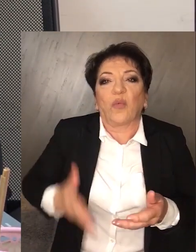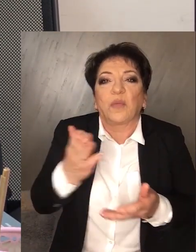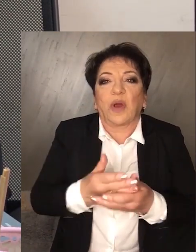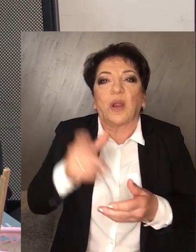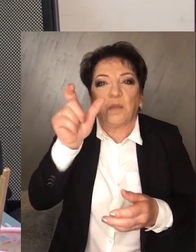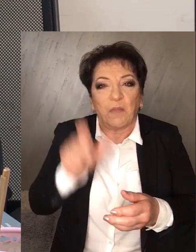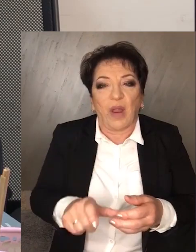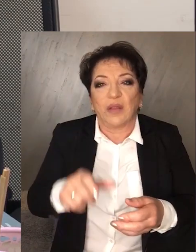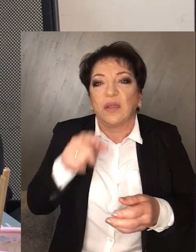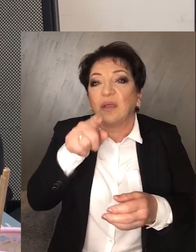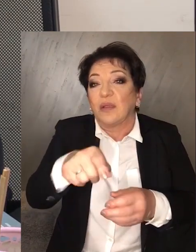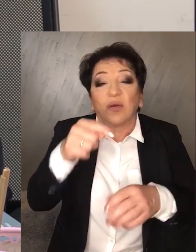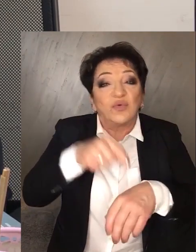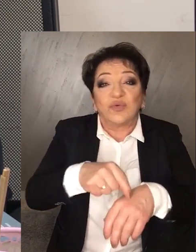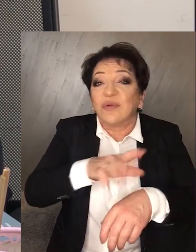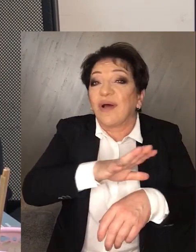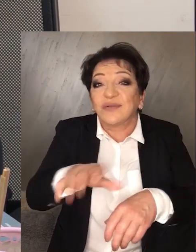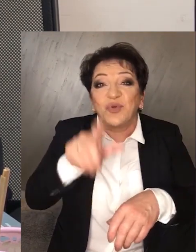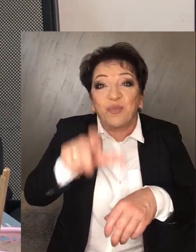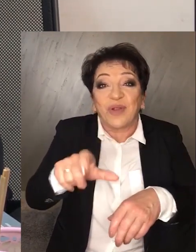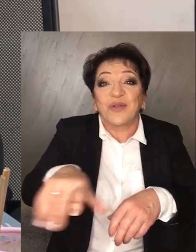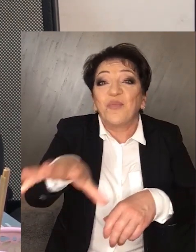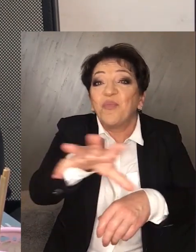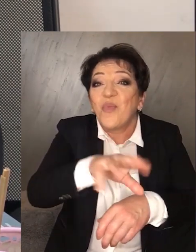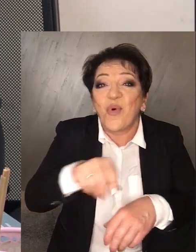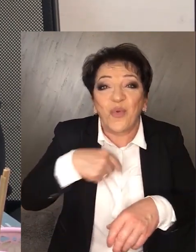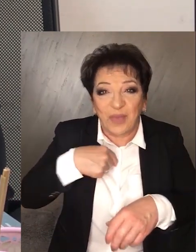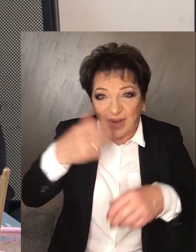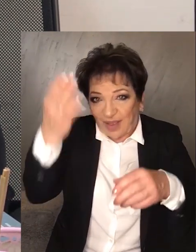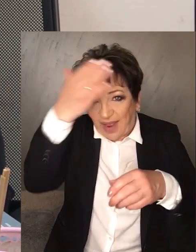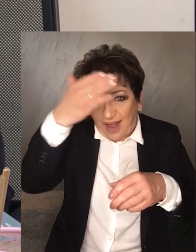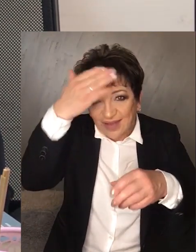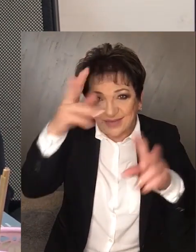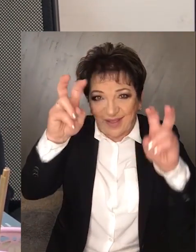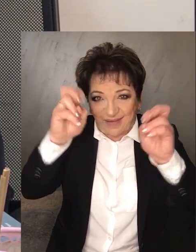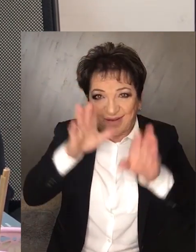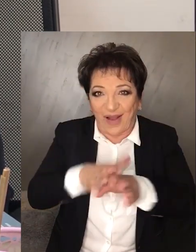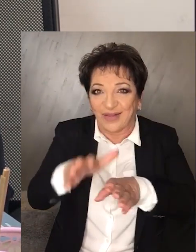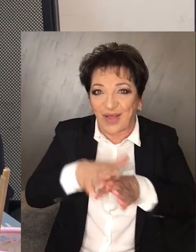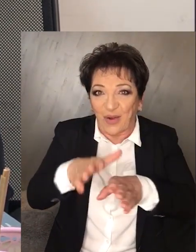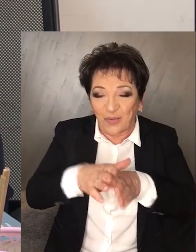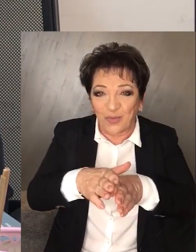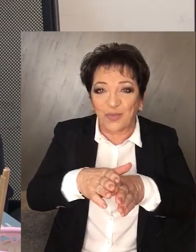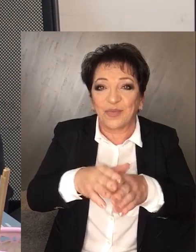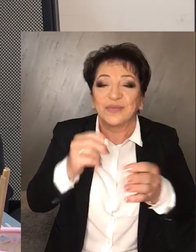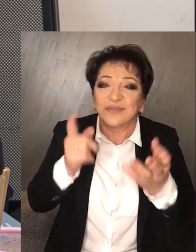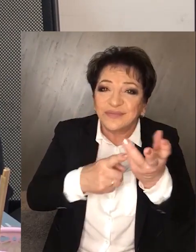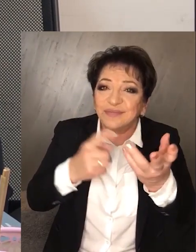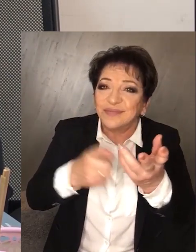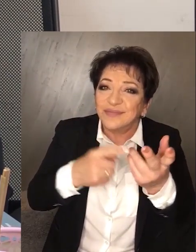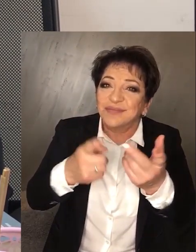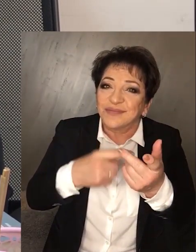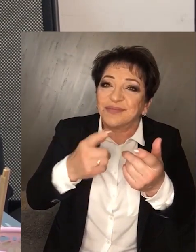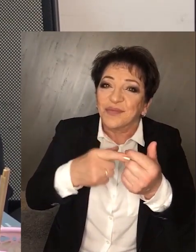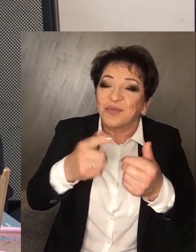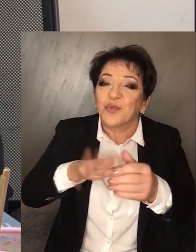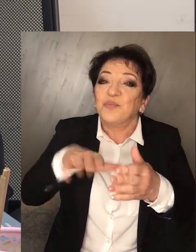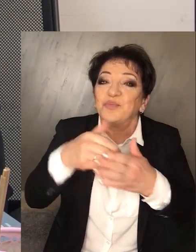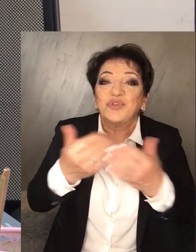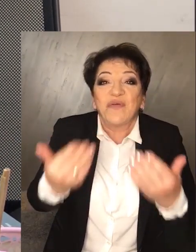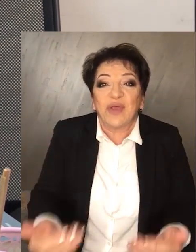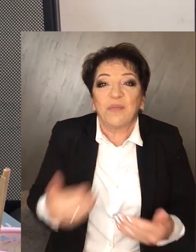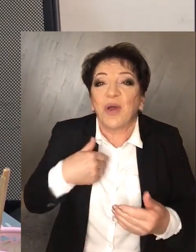ունեմ այդպիսի մարդիկ կան այսօր իմ կյանքում, որ իրենք չեն հասկանում, որ իրենք պարզապես իրականացնում են իմ